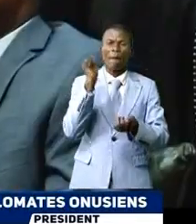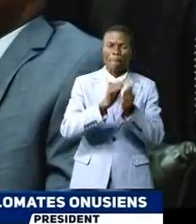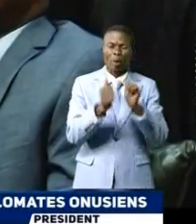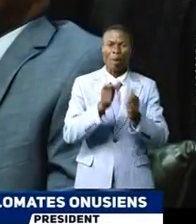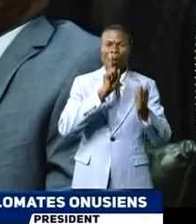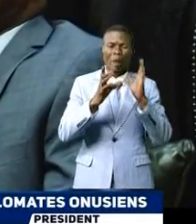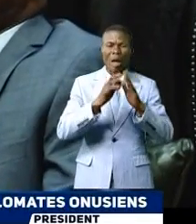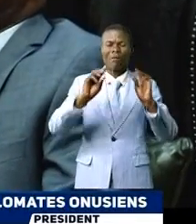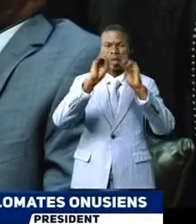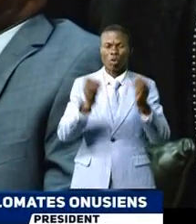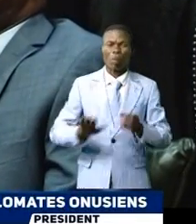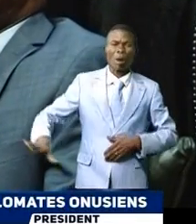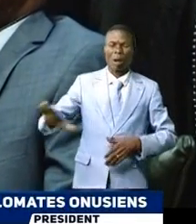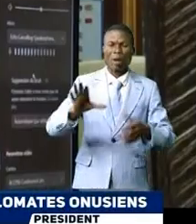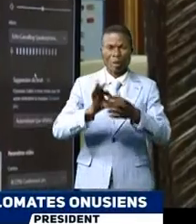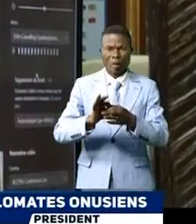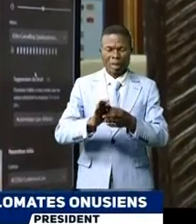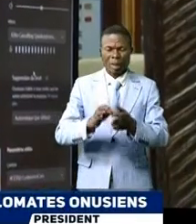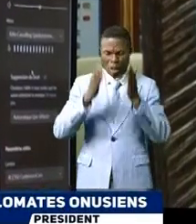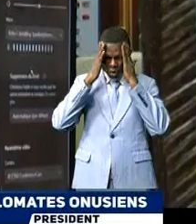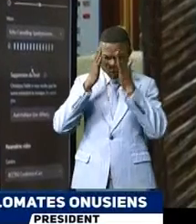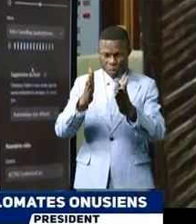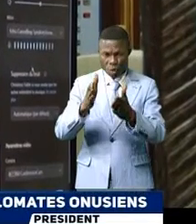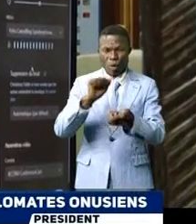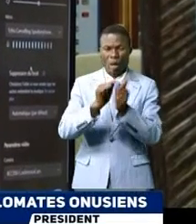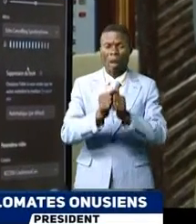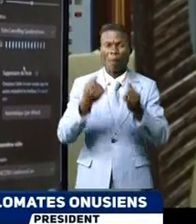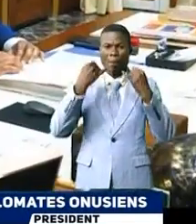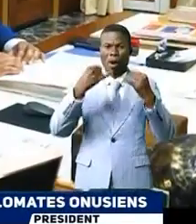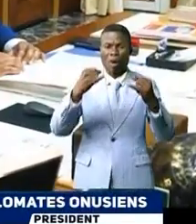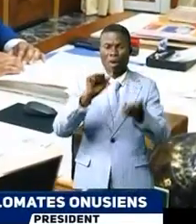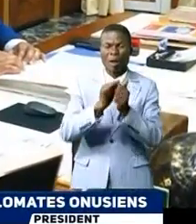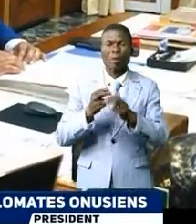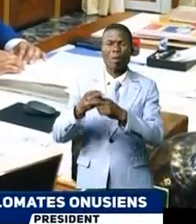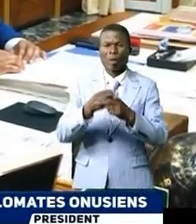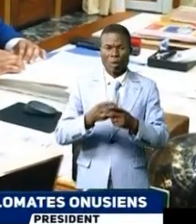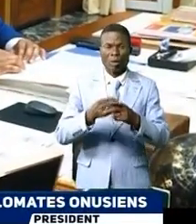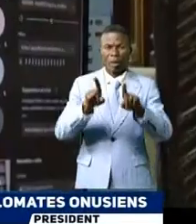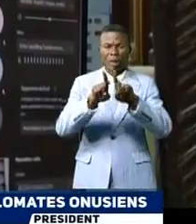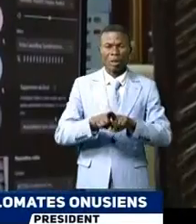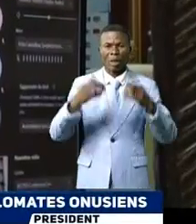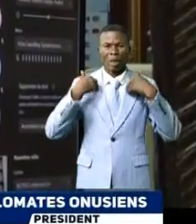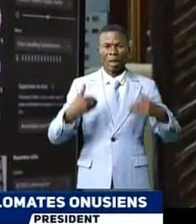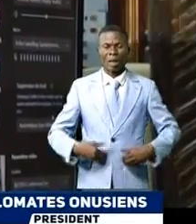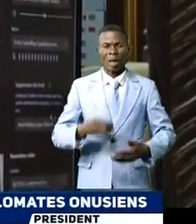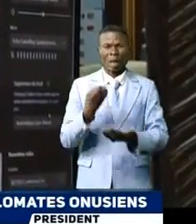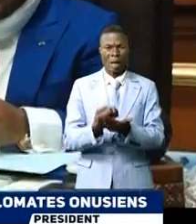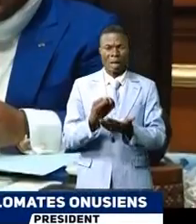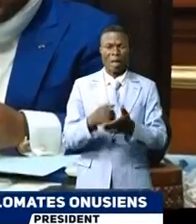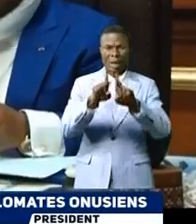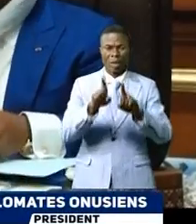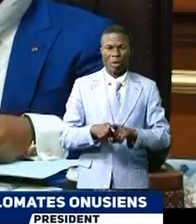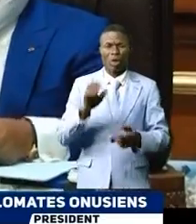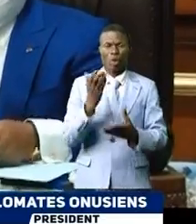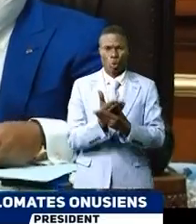des Nations Unies avant de suivre religieusement quelques points d'information sur la sécurité, la santé et l'économie ainsi que